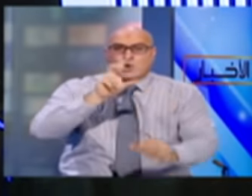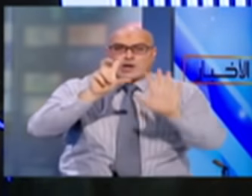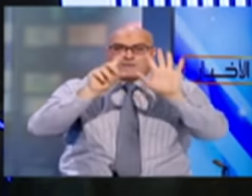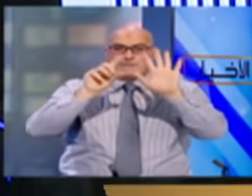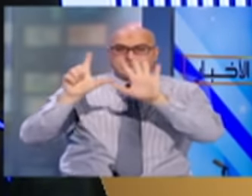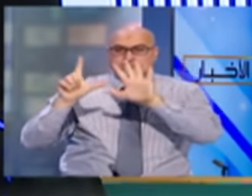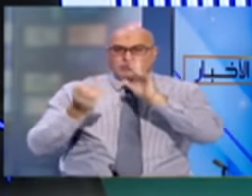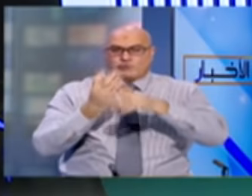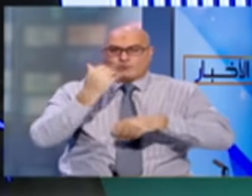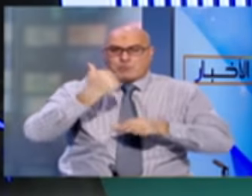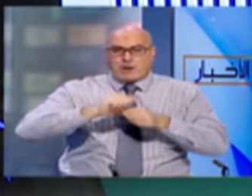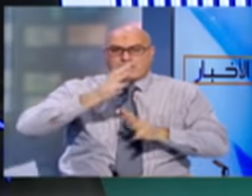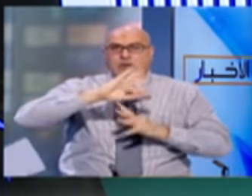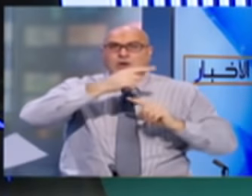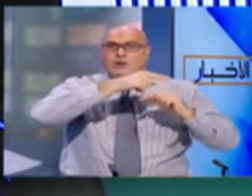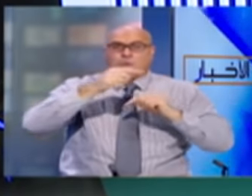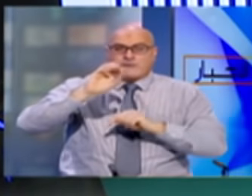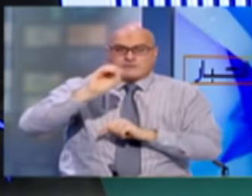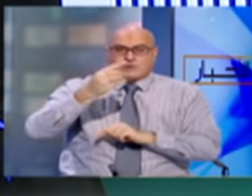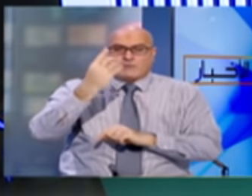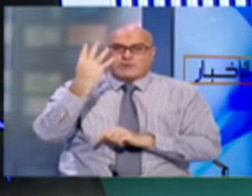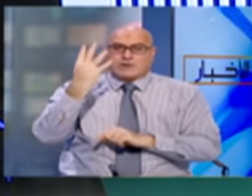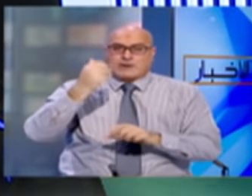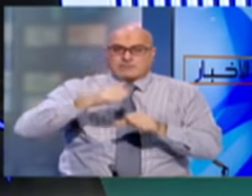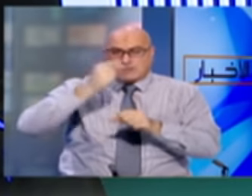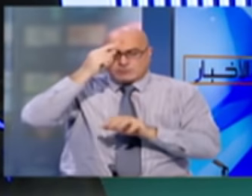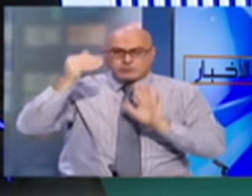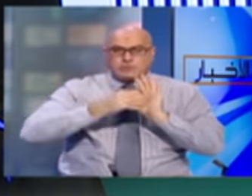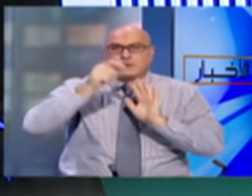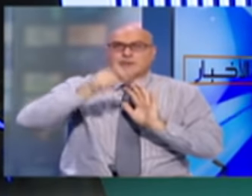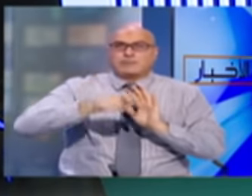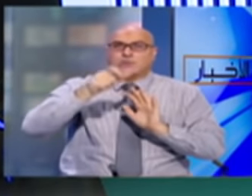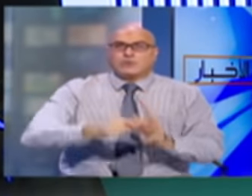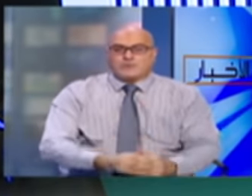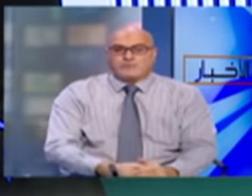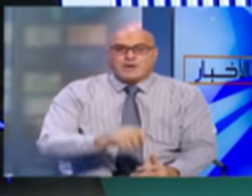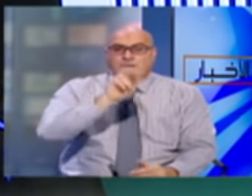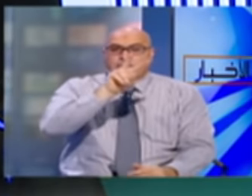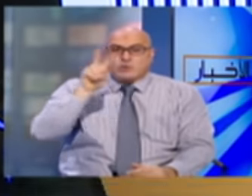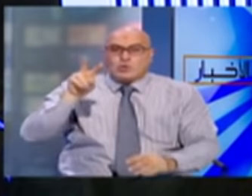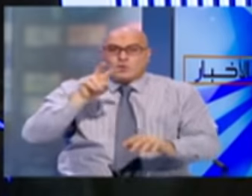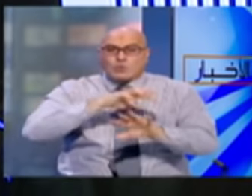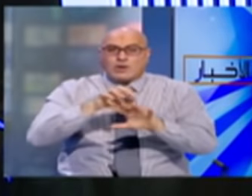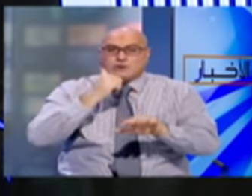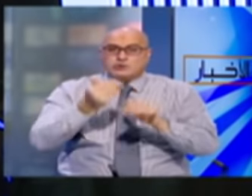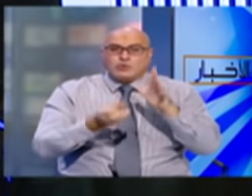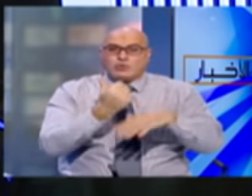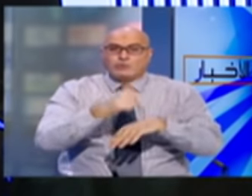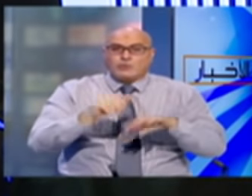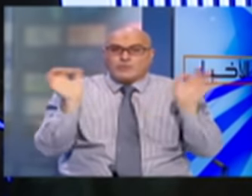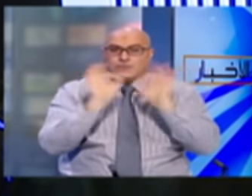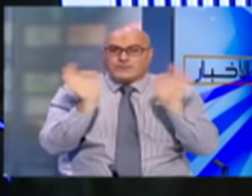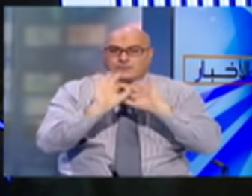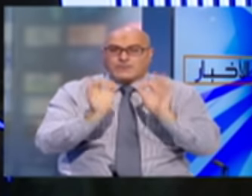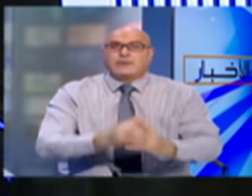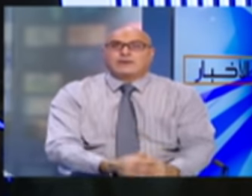187 حالة جديدة يصبح المعدل خلال 24 ساعة الأخيرة أقل من حالة لكل 100 ألف نسمة، علما أيضا أن 22 ولاية لم تسجل